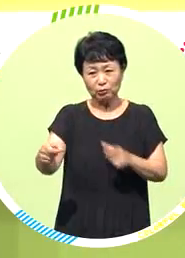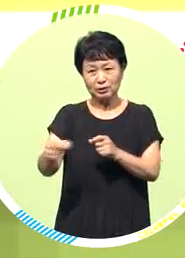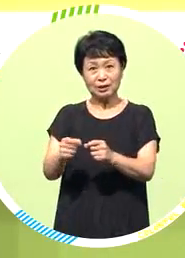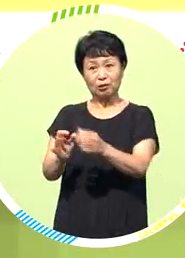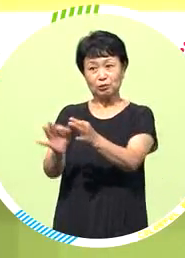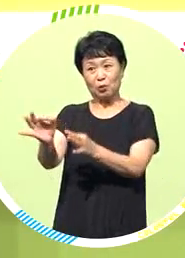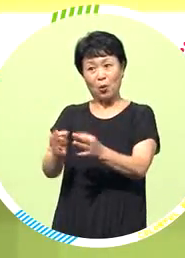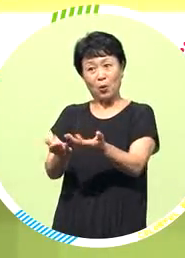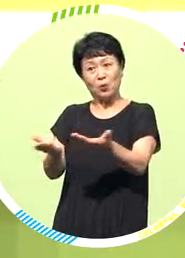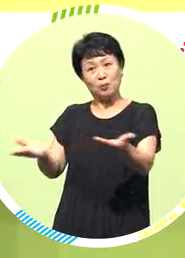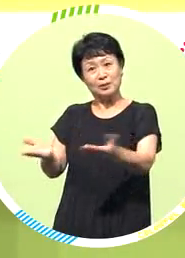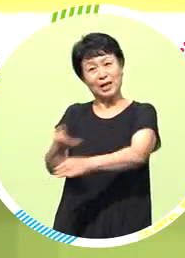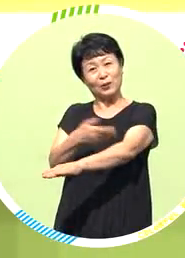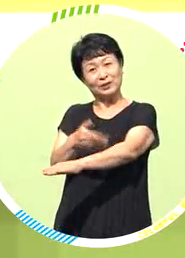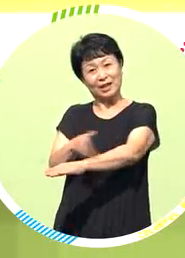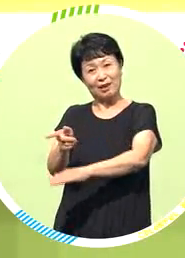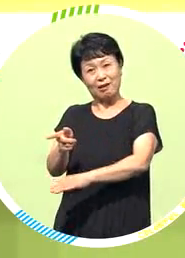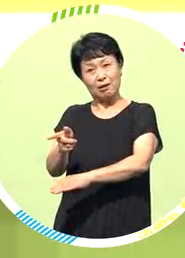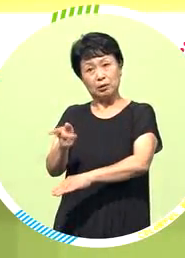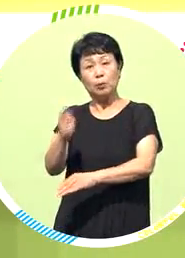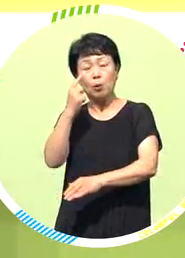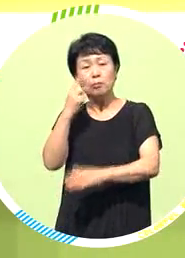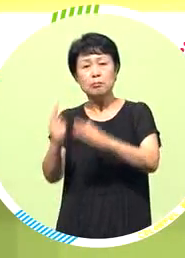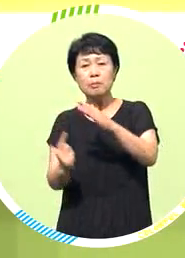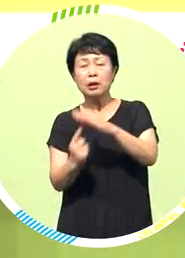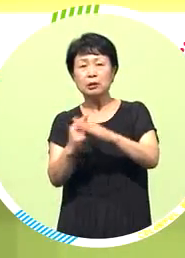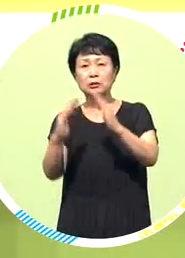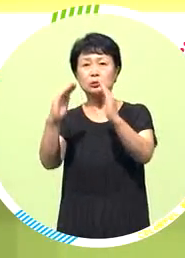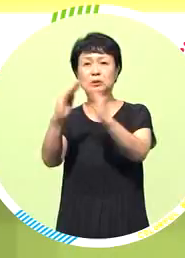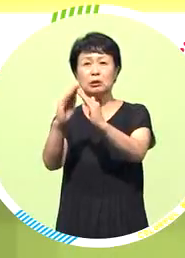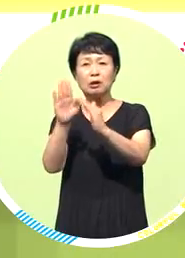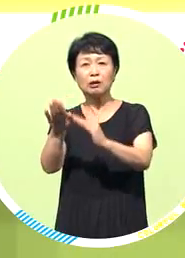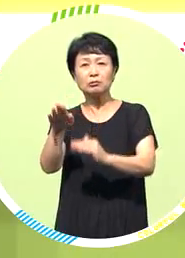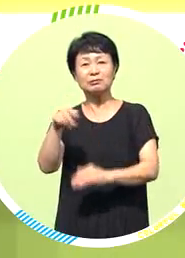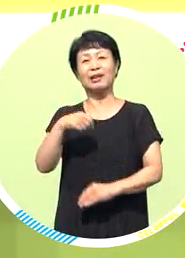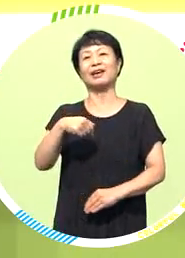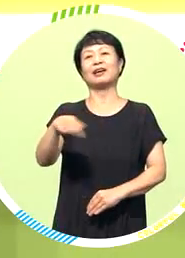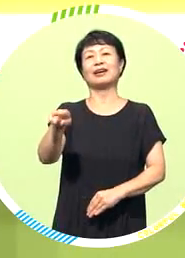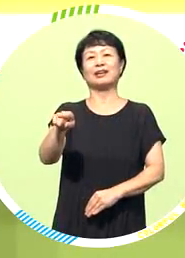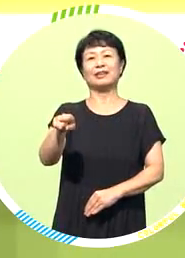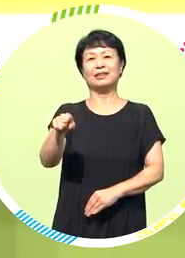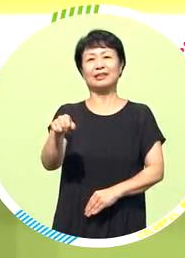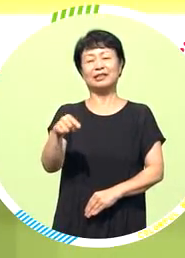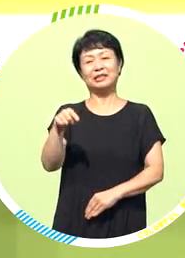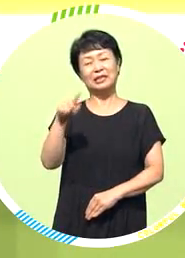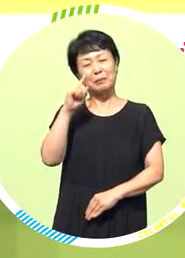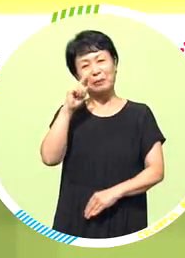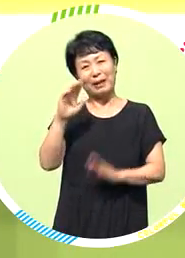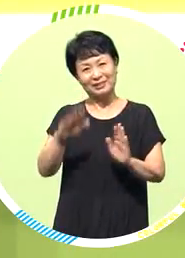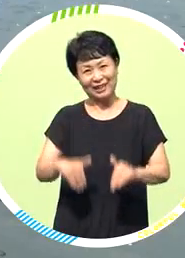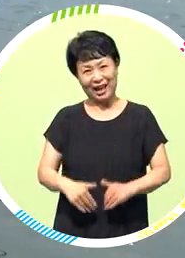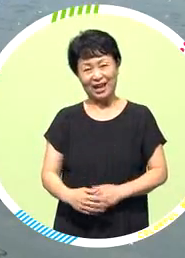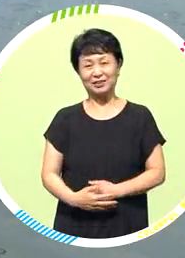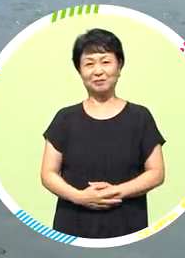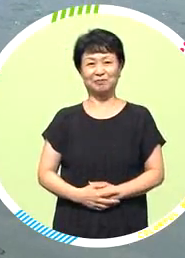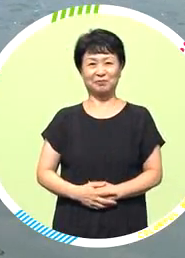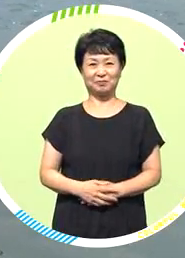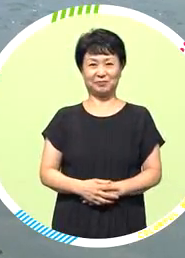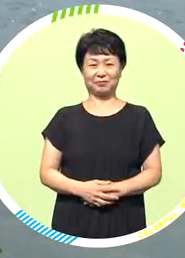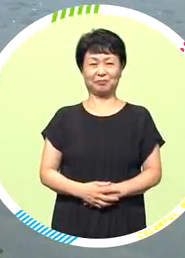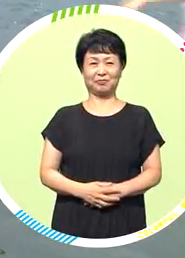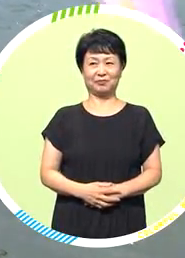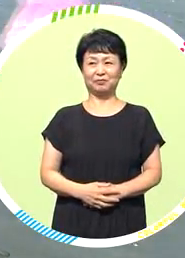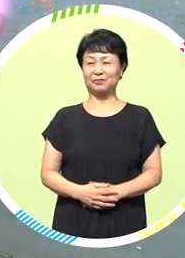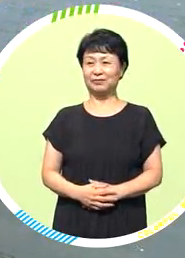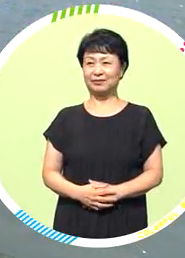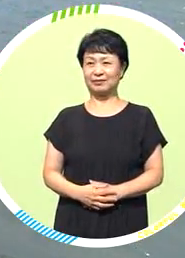けど、その中にひときわ目立つ建物があるということで行ってまいりました、うん、こちらご覧ください。海だ